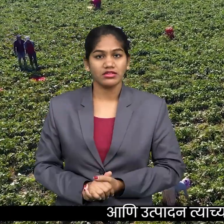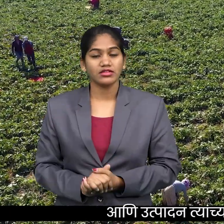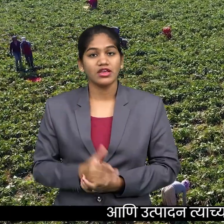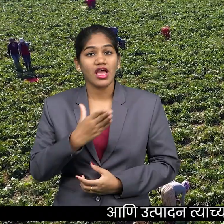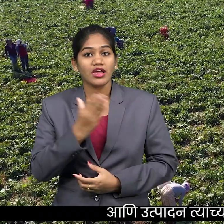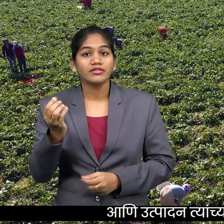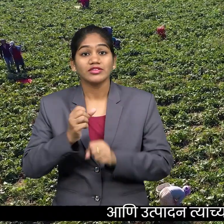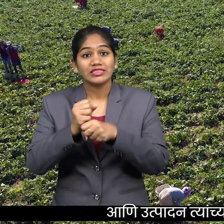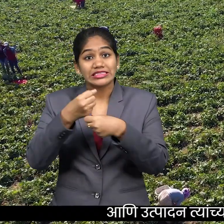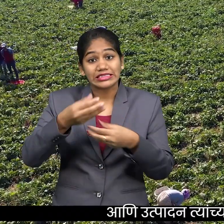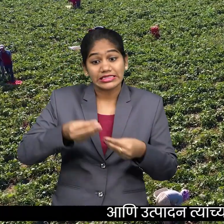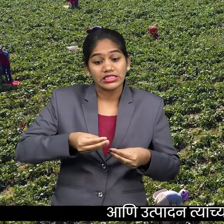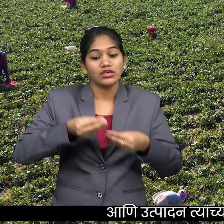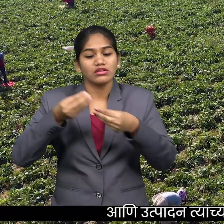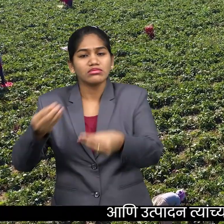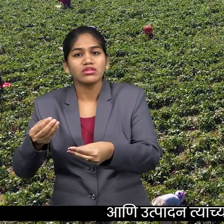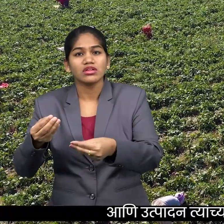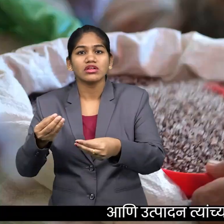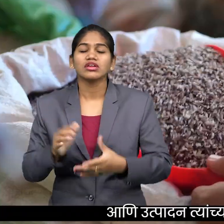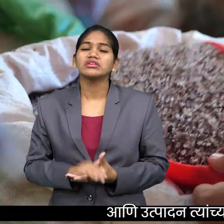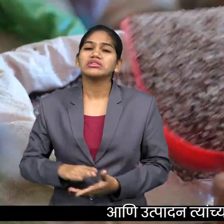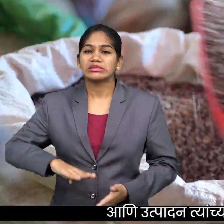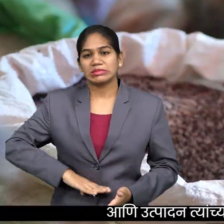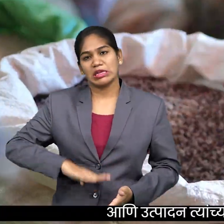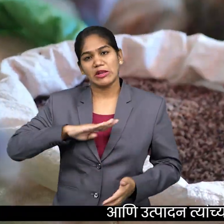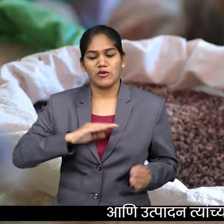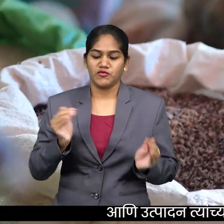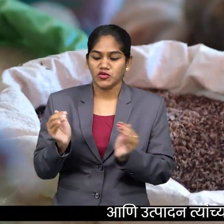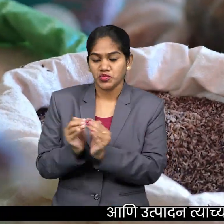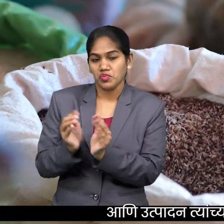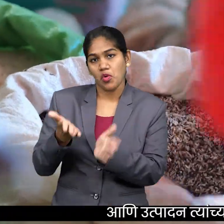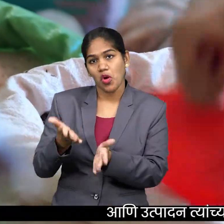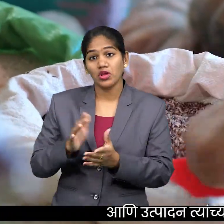आणि उत्पादन त्यांच्या गरजा भागवण्यासाठी पुरेसे आहे.